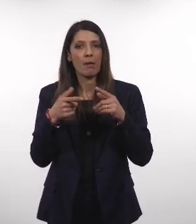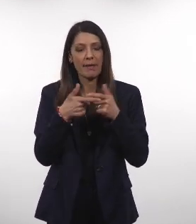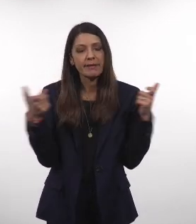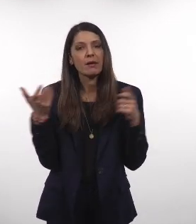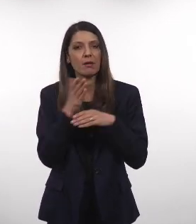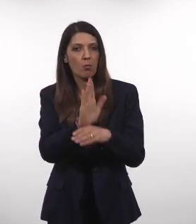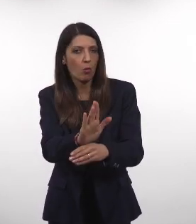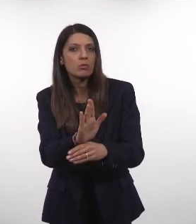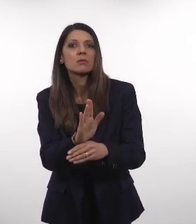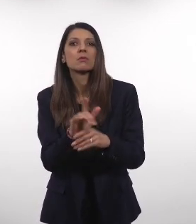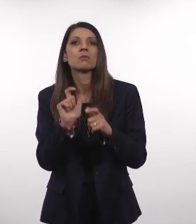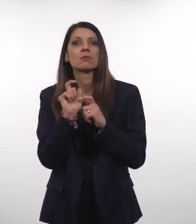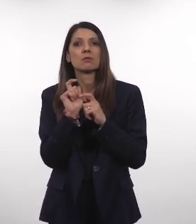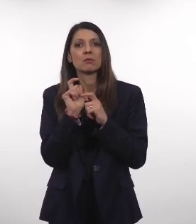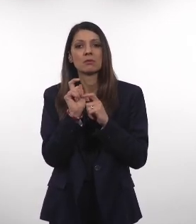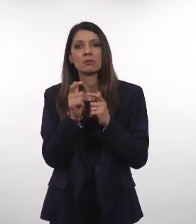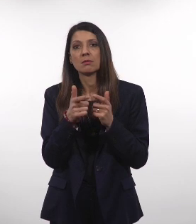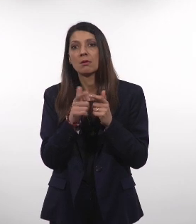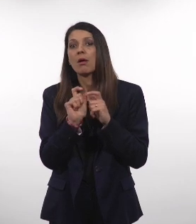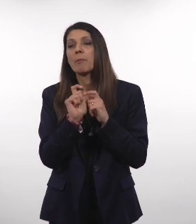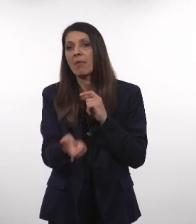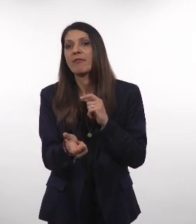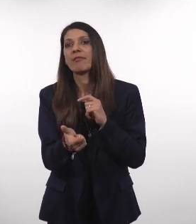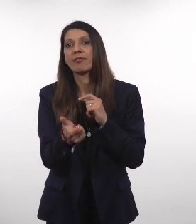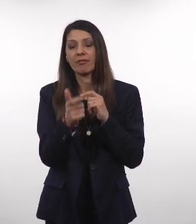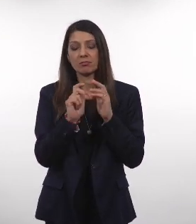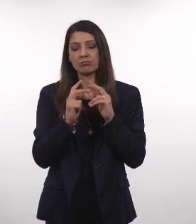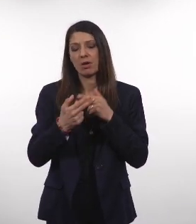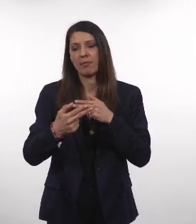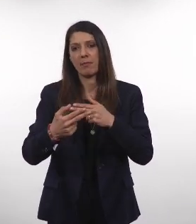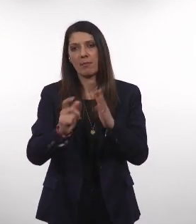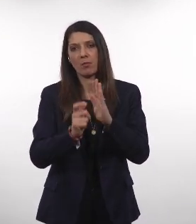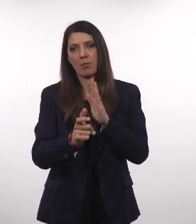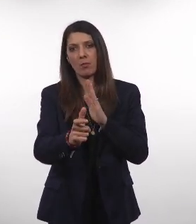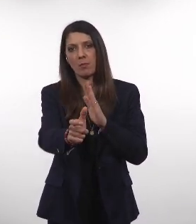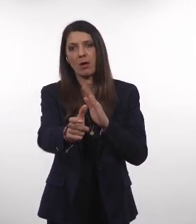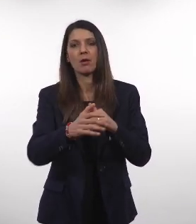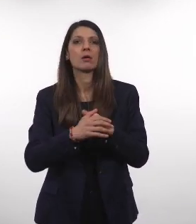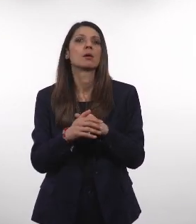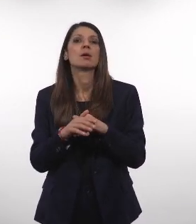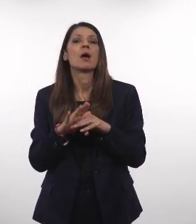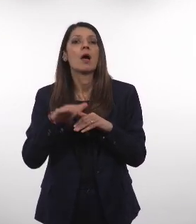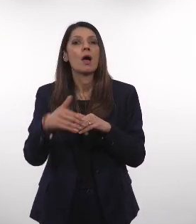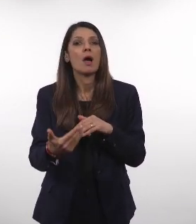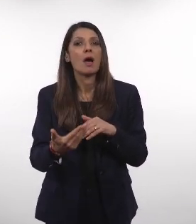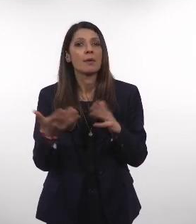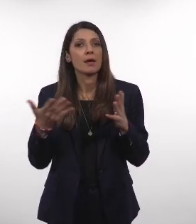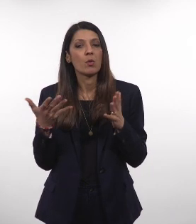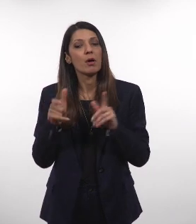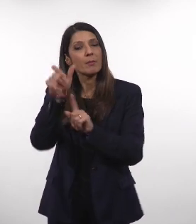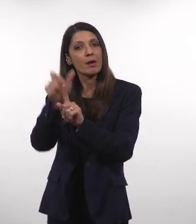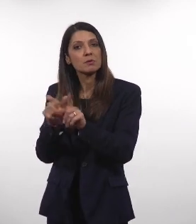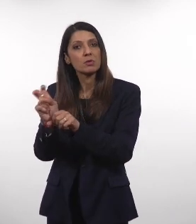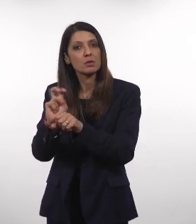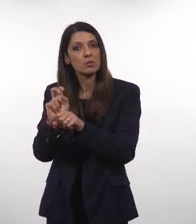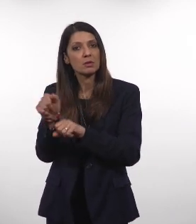avait enchaîné, on lui avait montré les différentes étapes, on avait enchaîné ces différentes étapes. Puis, dans un deuxième temps, c'est l'éducatrice qui avait